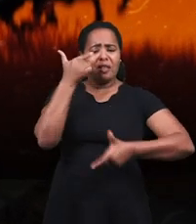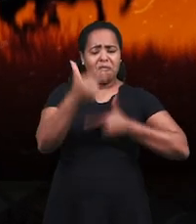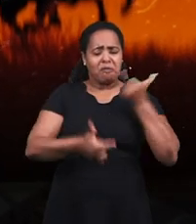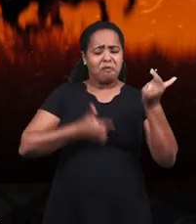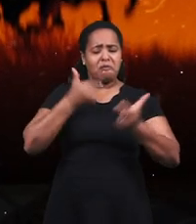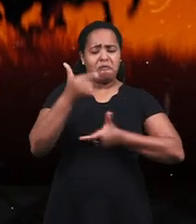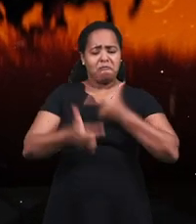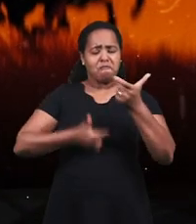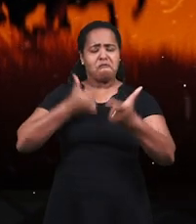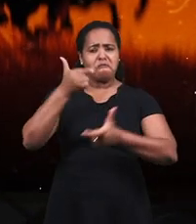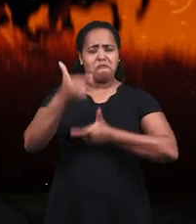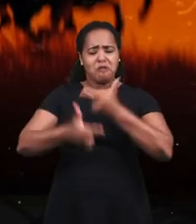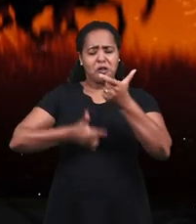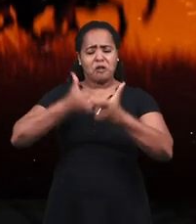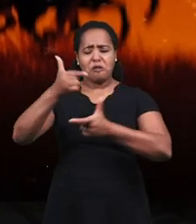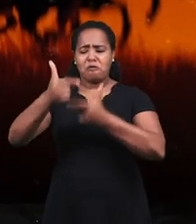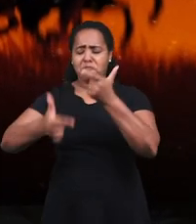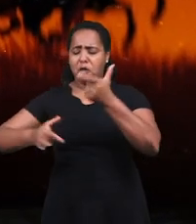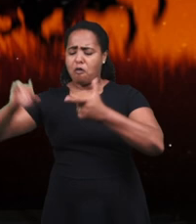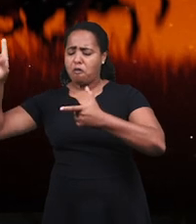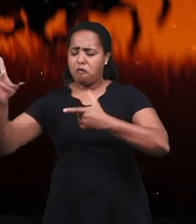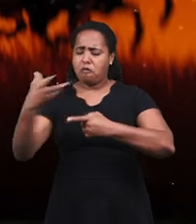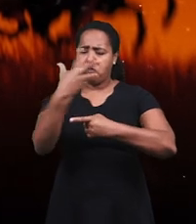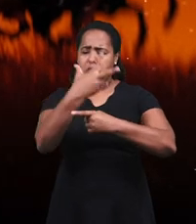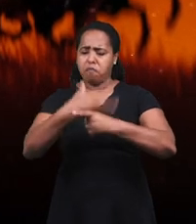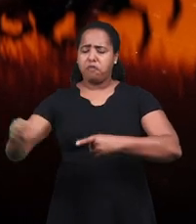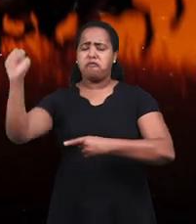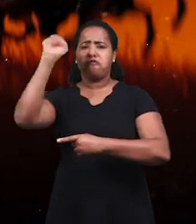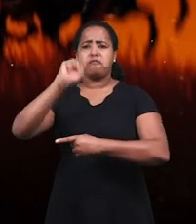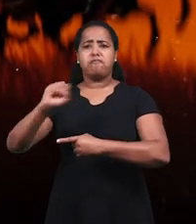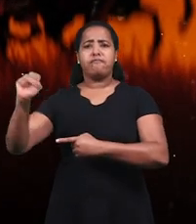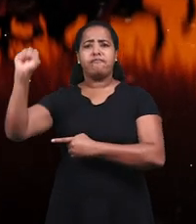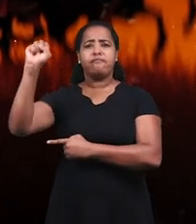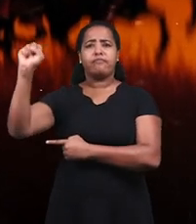Он триумфатор в битве.